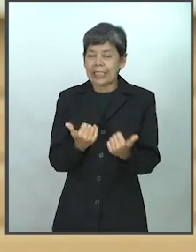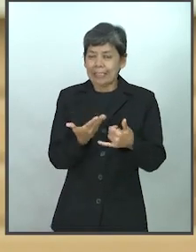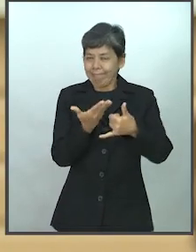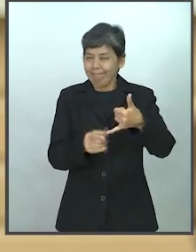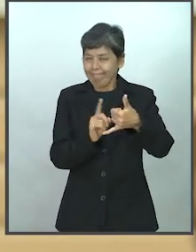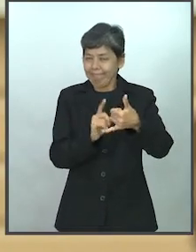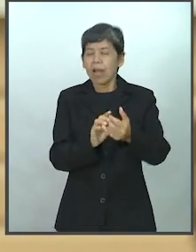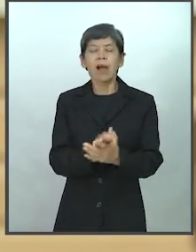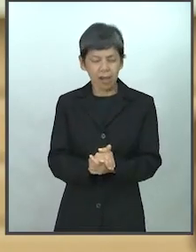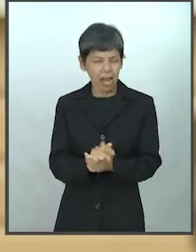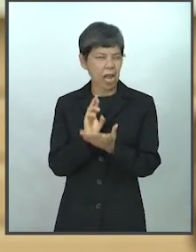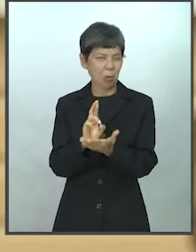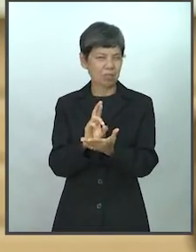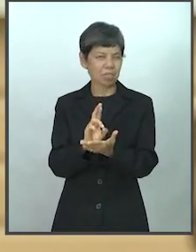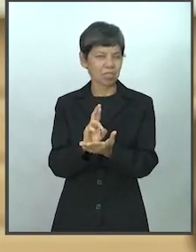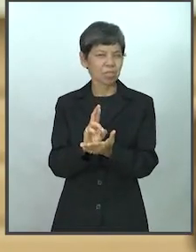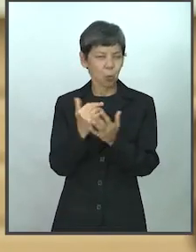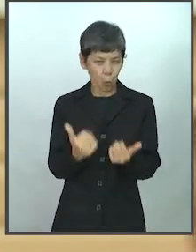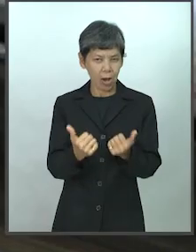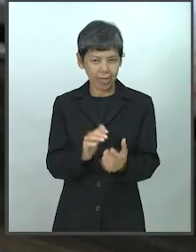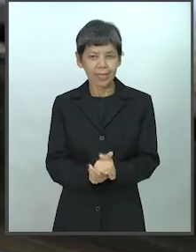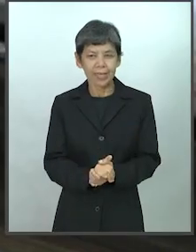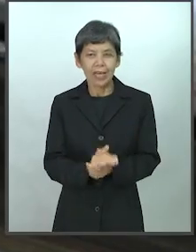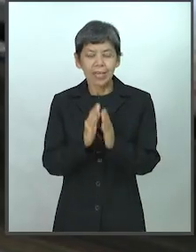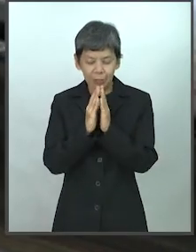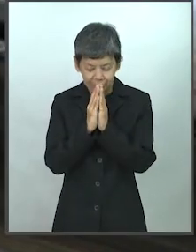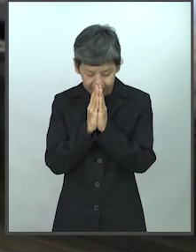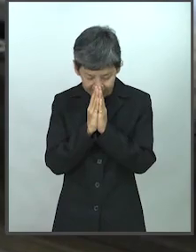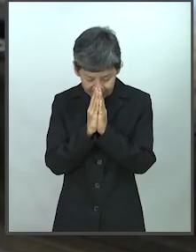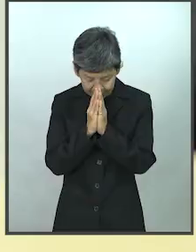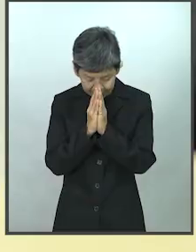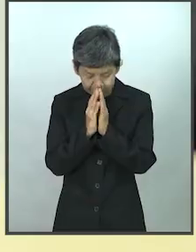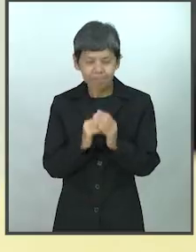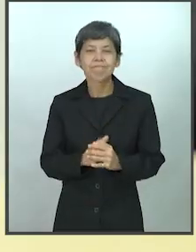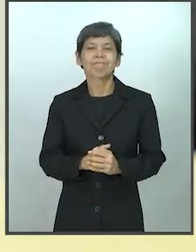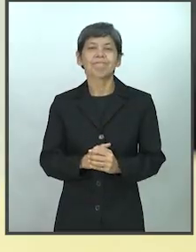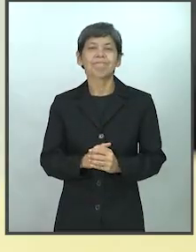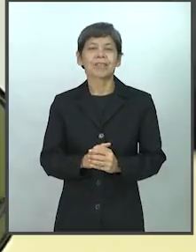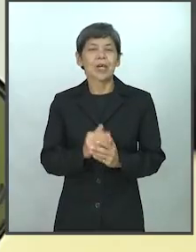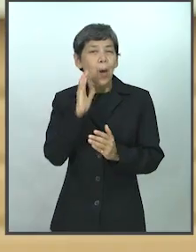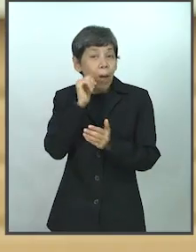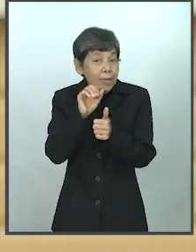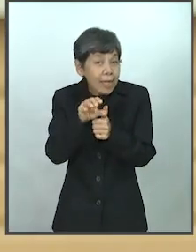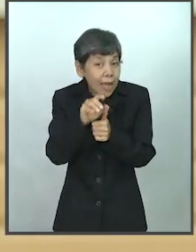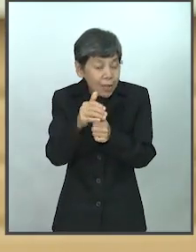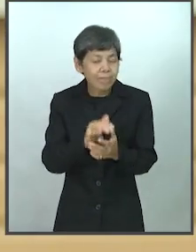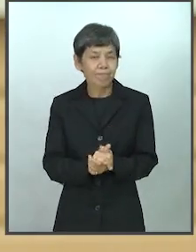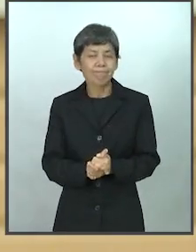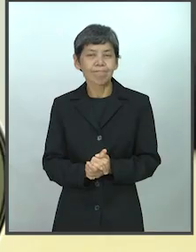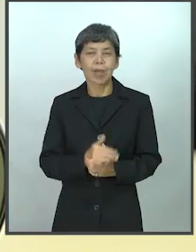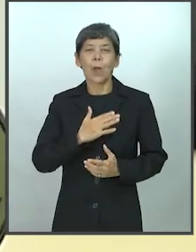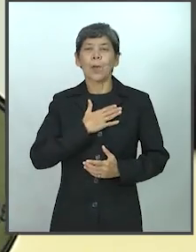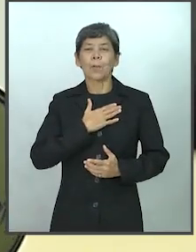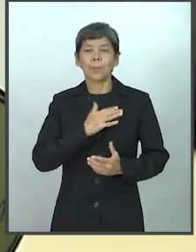ท่านหนึ่งนะฮะที่ได้รับรางวัลในวันนี้นะครับคุณพ่อสวัสดีครับ สวัสดีครับ ขอให้คุณพ่อแนะนำตัวหน่อยครับ ครับครับ